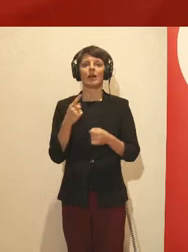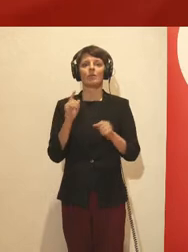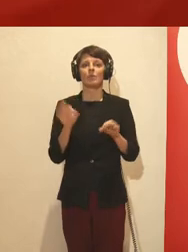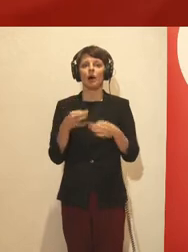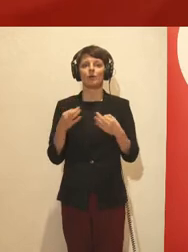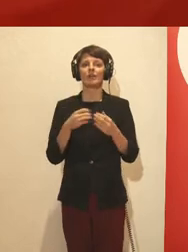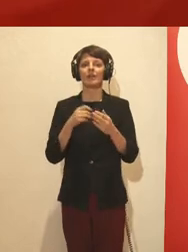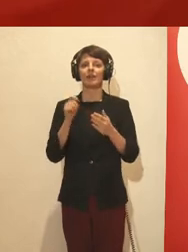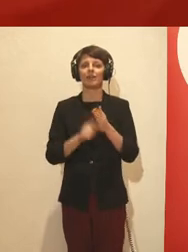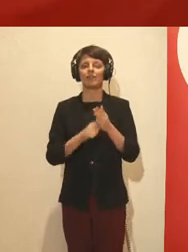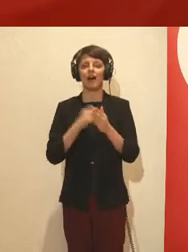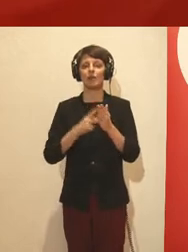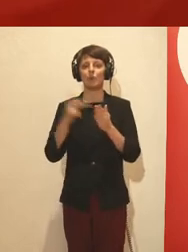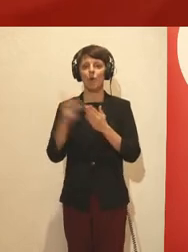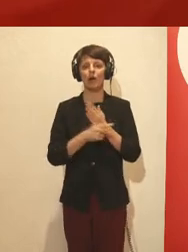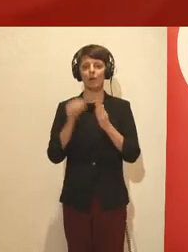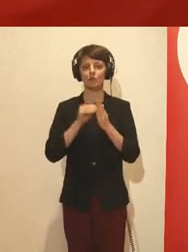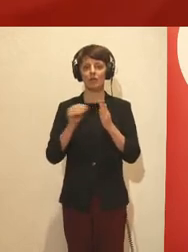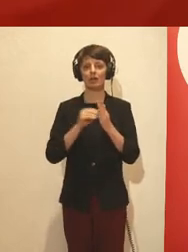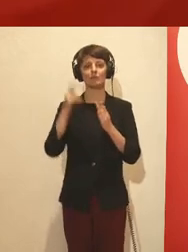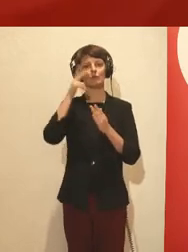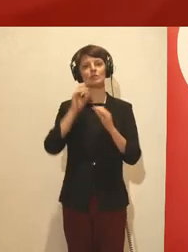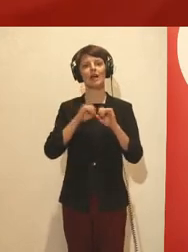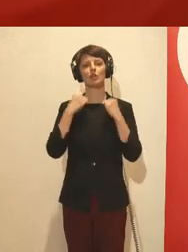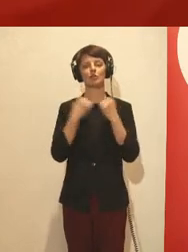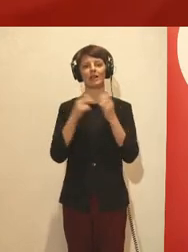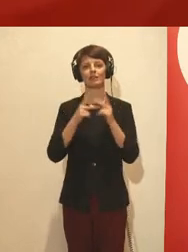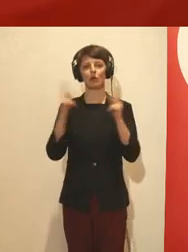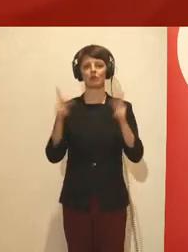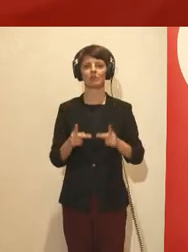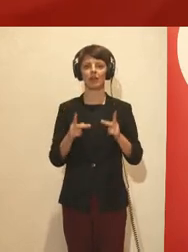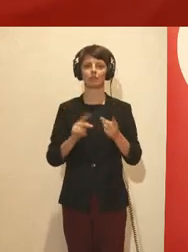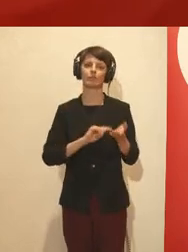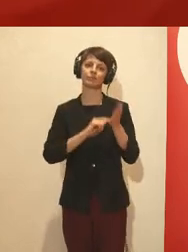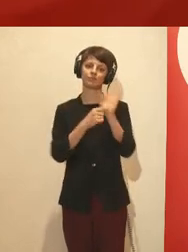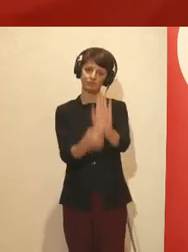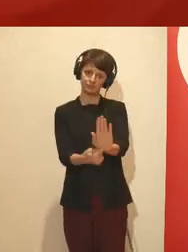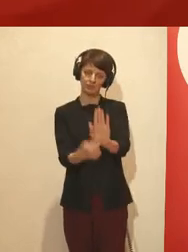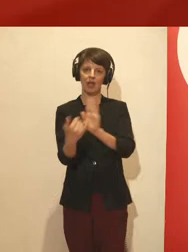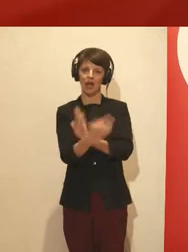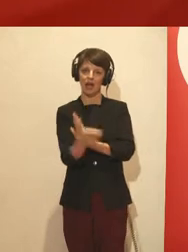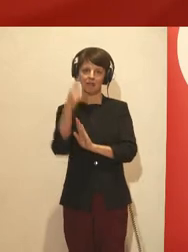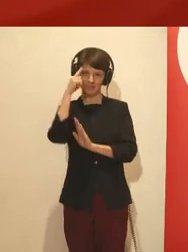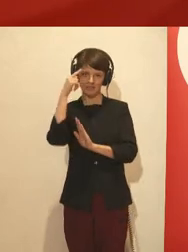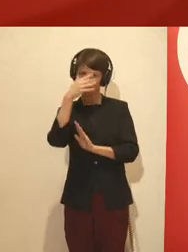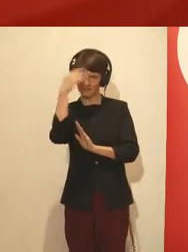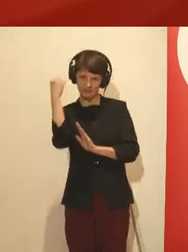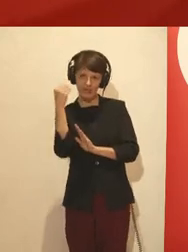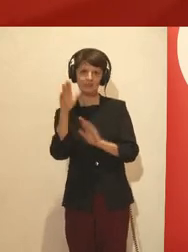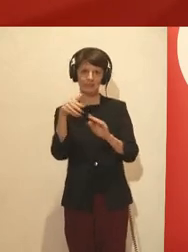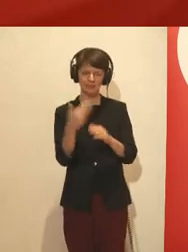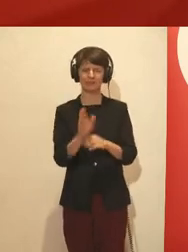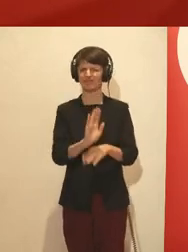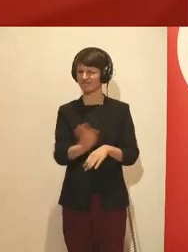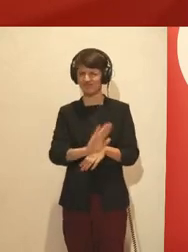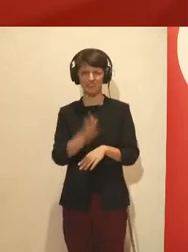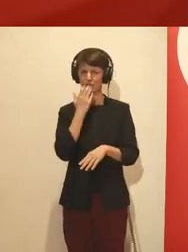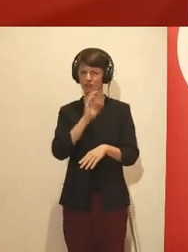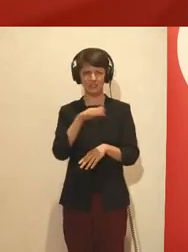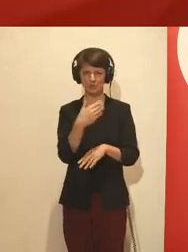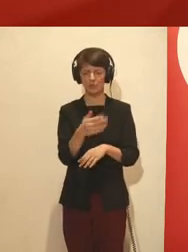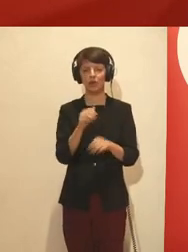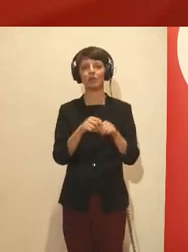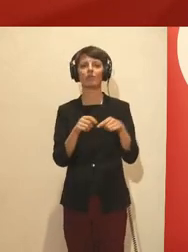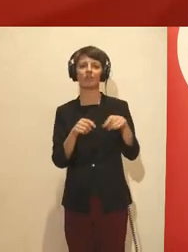wahlprogramm aufstellen indem wir uns sozialstaats konzept noch mal abdrucken damit jeder weiß dass wir nicht vergessen haben dass es das gibt sondern wir können darauf